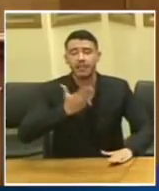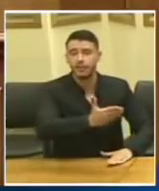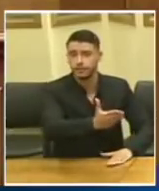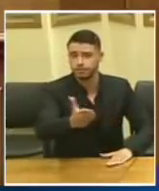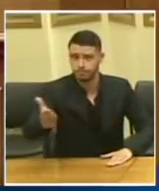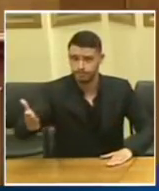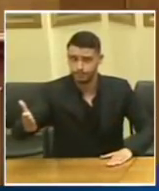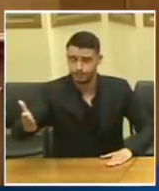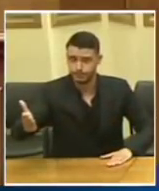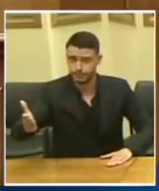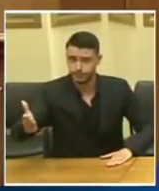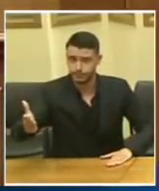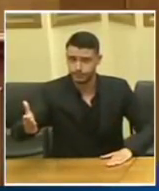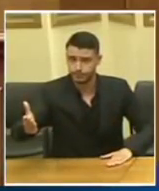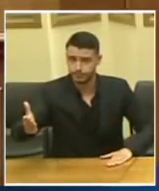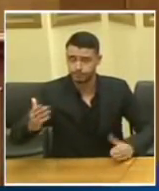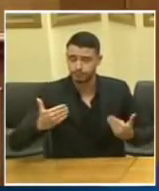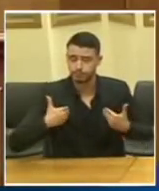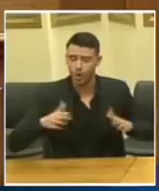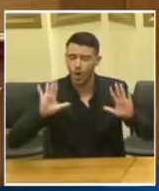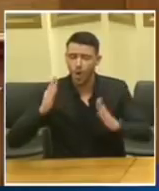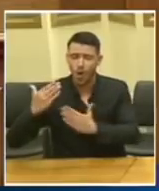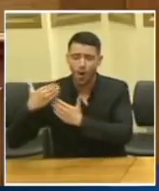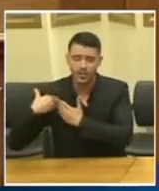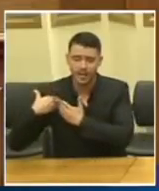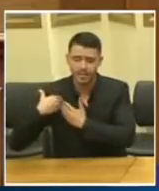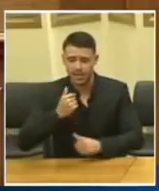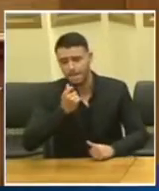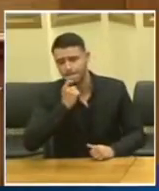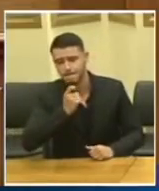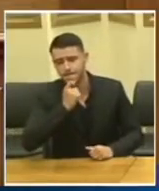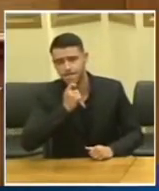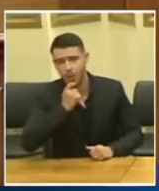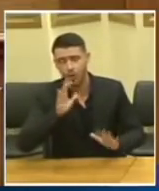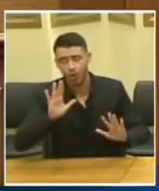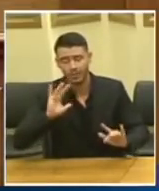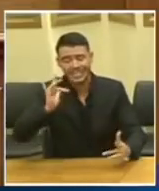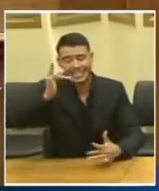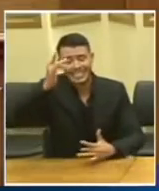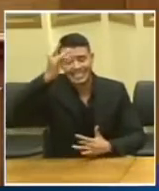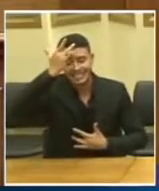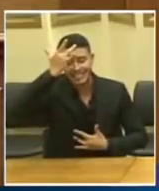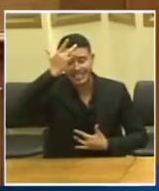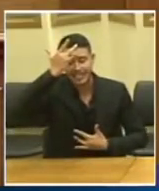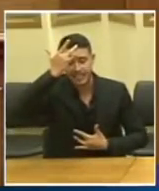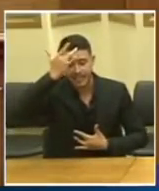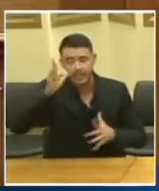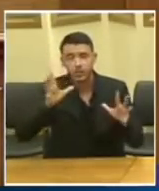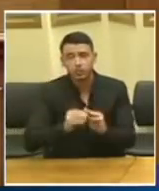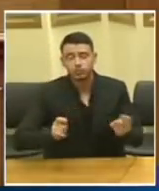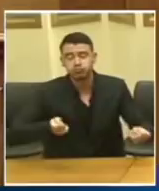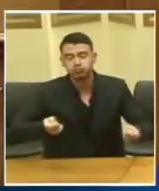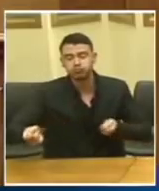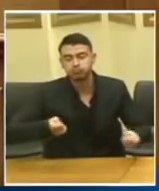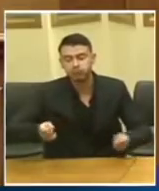έχοντας όχι την ευθύνη της διαχείρισης του πολιτικού κόστους, αλλά την πλήρη συνέστηση της ευθύνης της διαχείρισης ενός κρίσιμου για